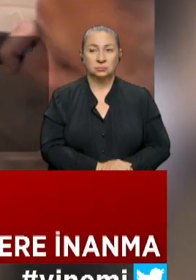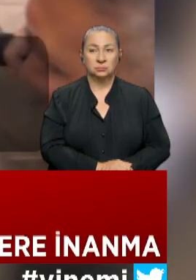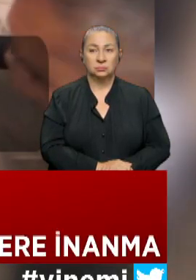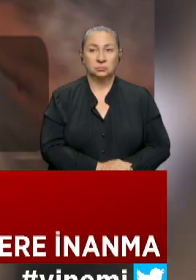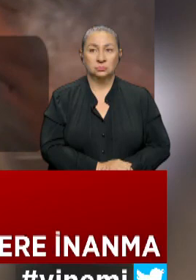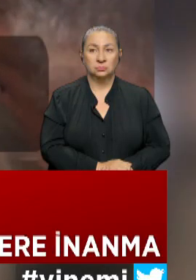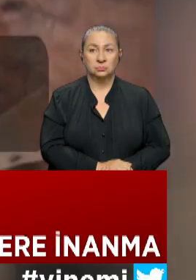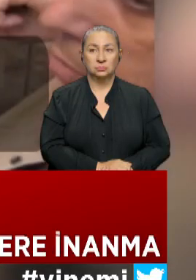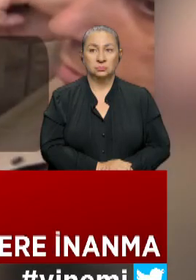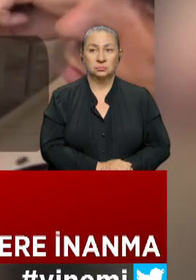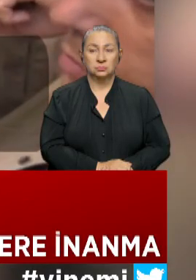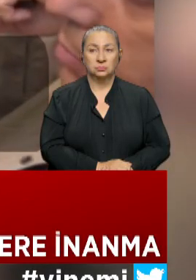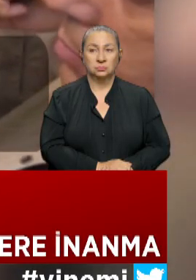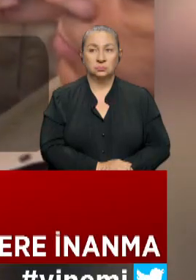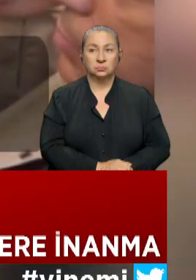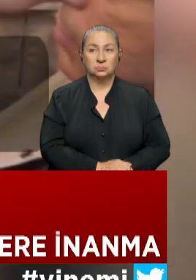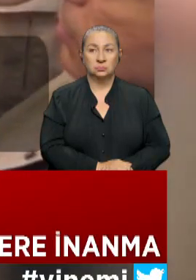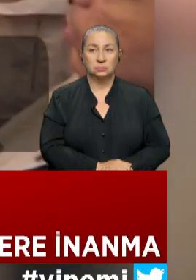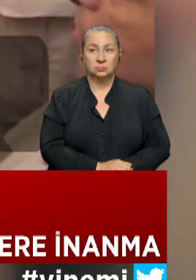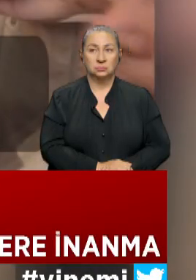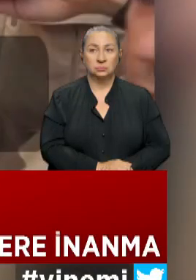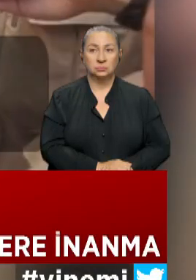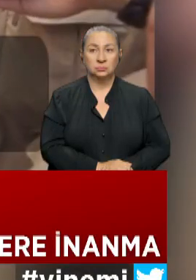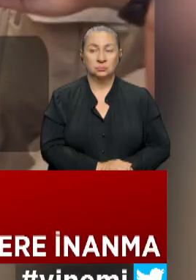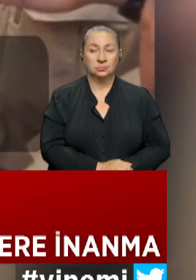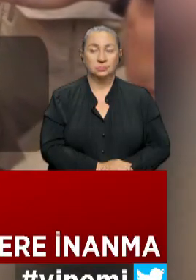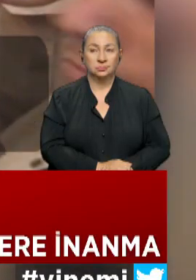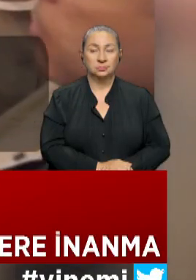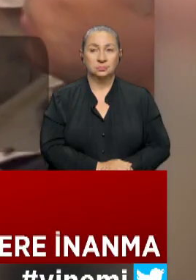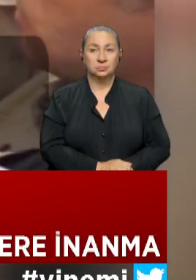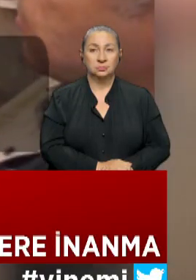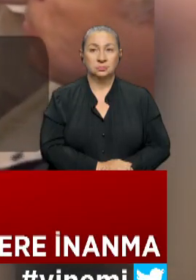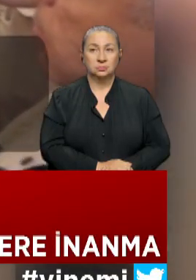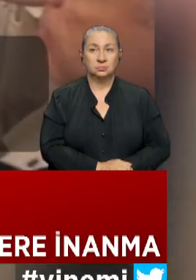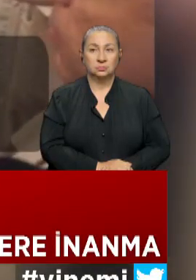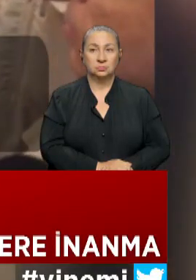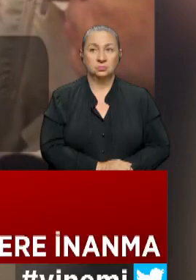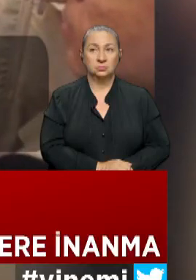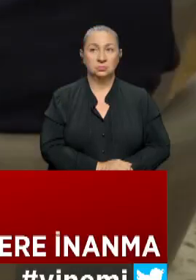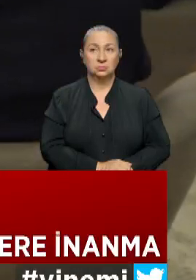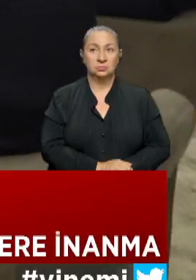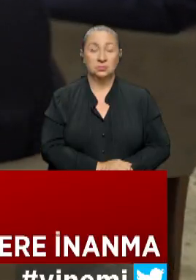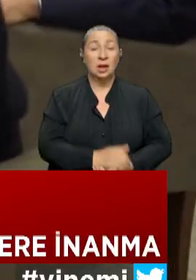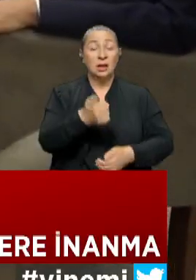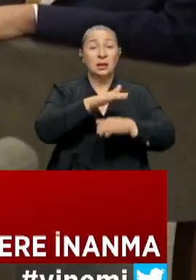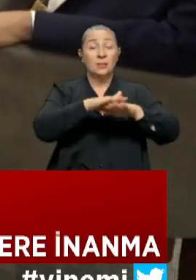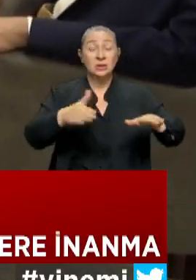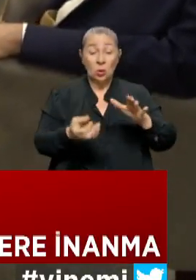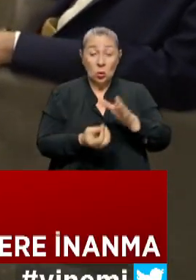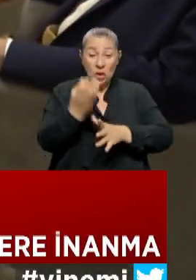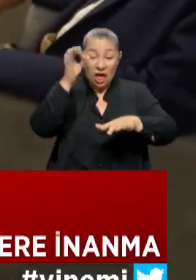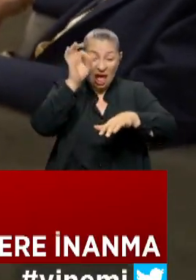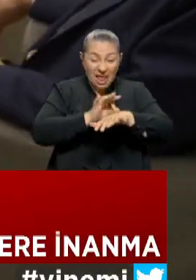PKK'nın saldırısına uğrayan benim. Ben ayağa yere basmayan böyle yanlış propagandalara inanmam. Sen de inanma. Altılı masa kurulduğu